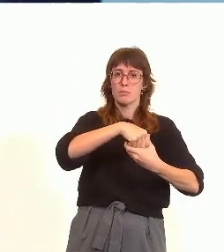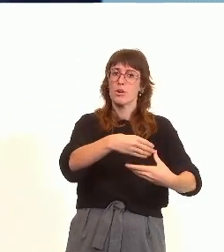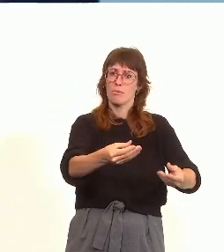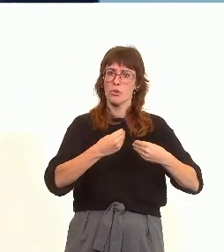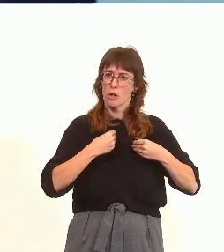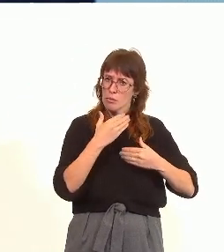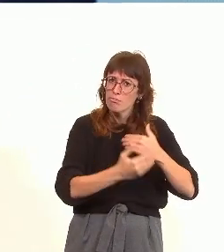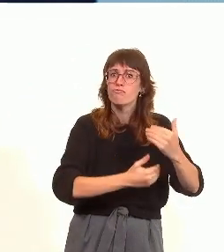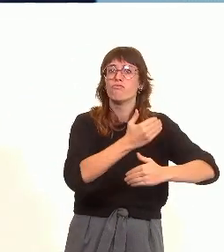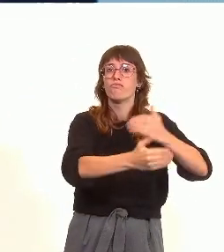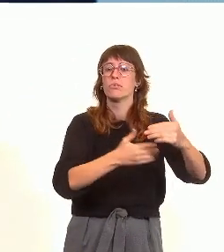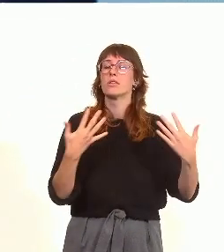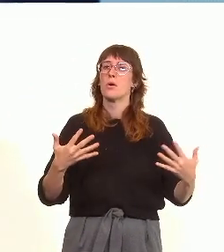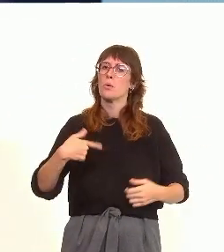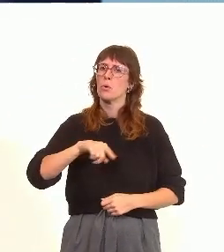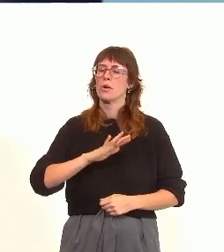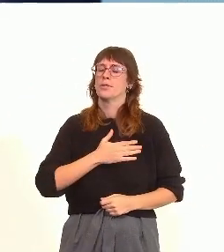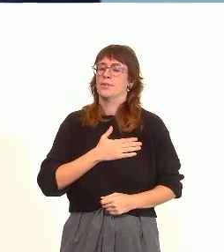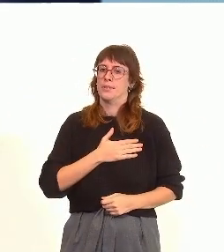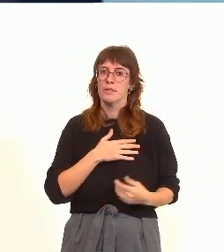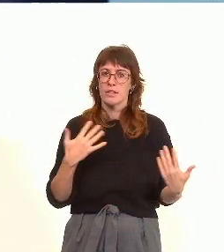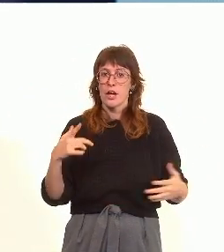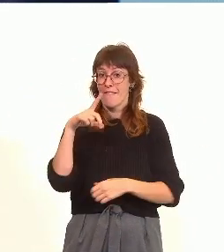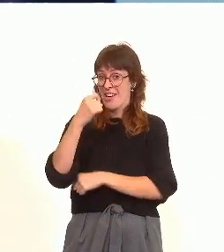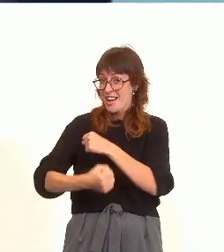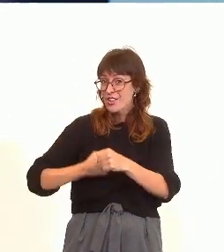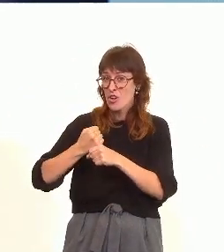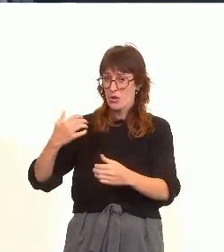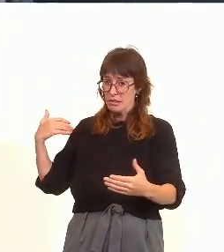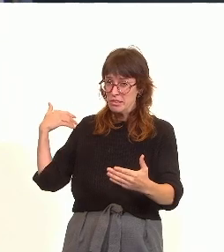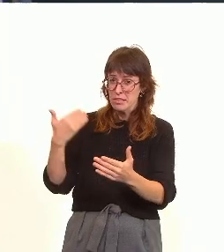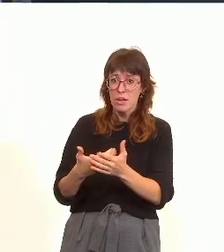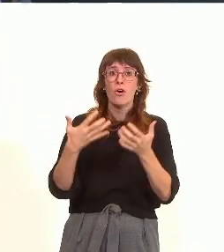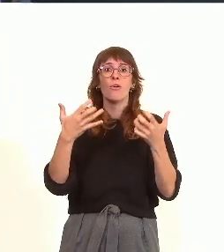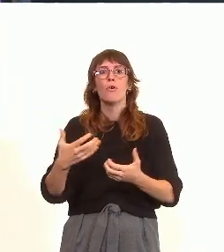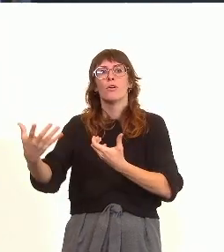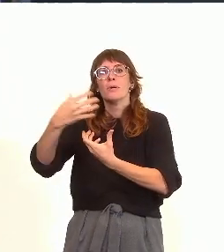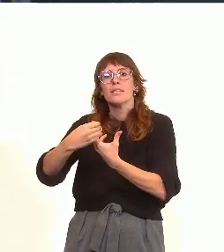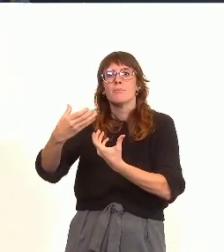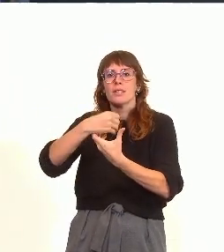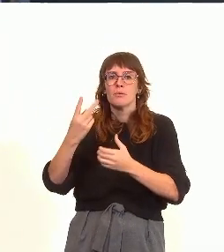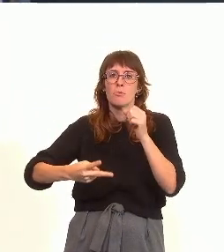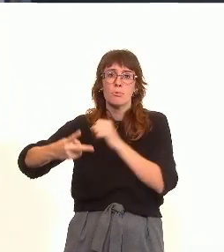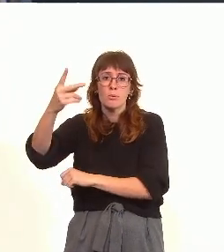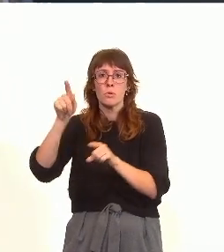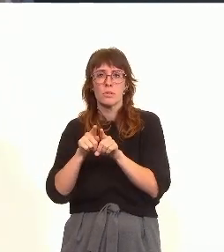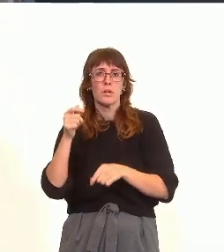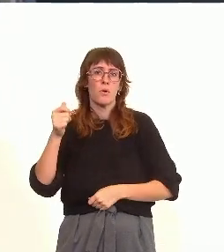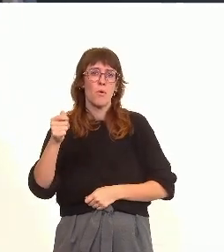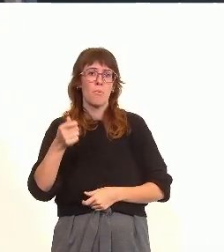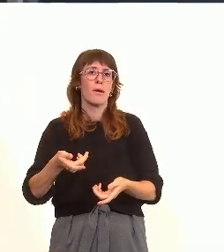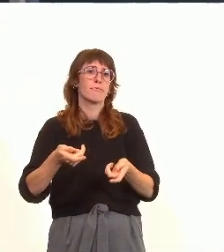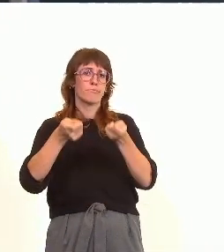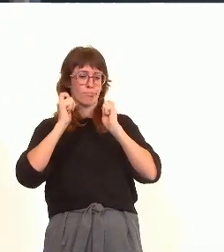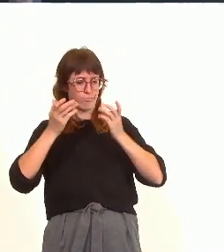depuis plus de 20 ans maintenant, a mis au cœur de son action la participation des personnes et le droit à l'autodétermination. C'est aussi la loi de 2005